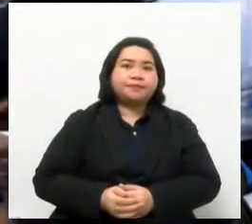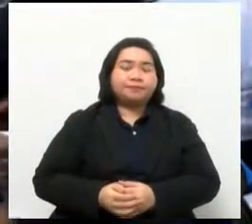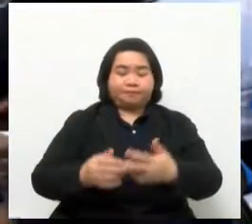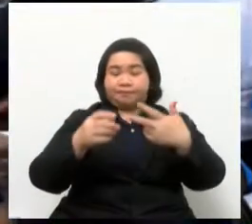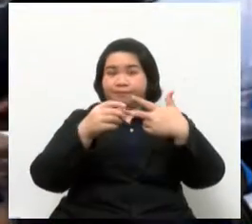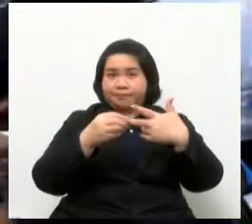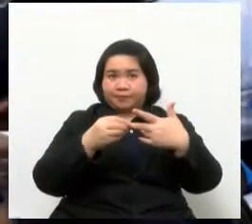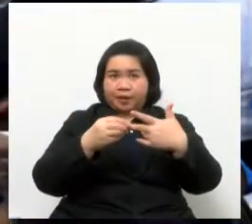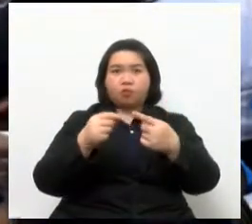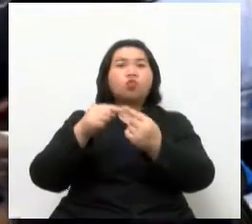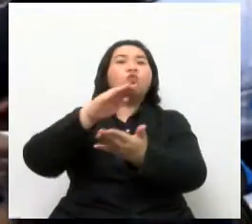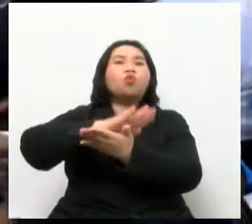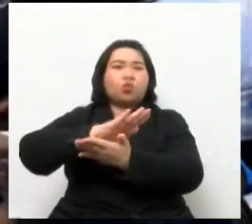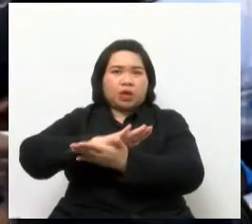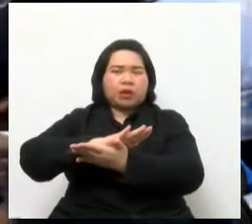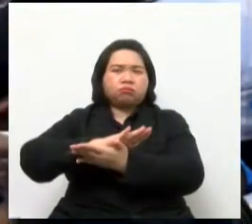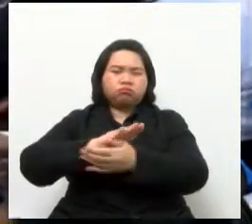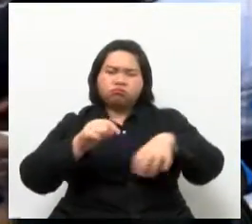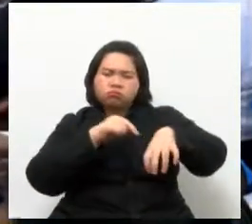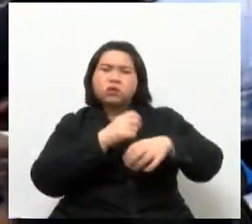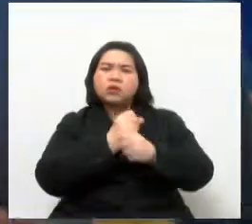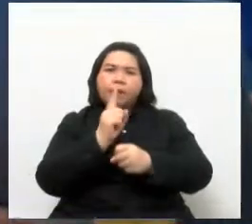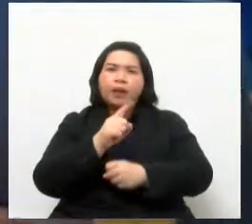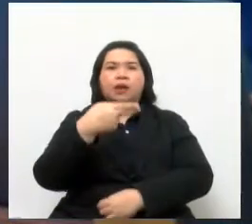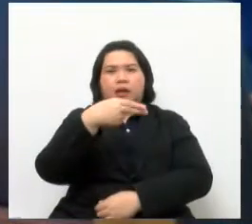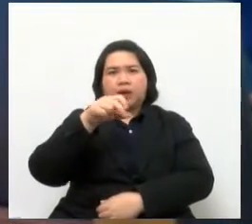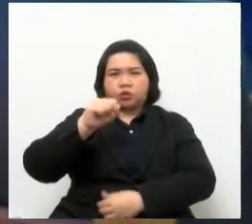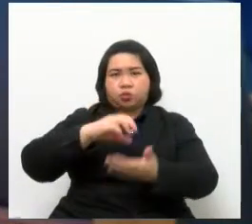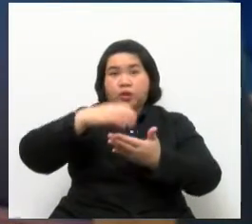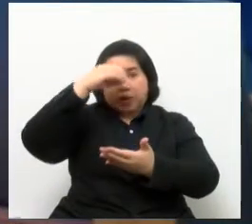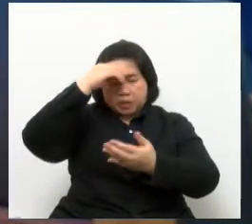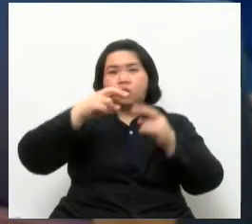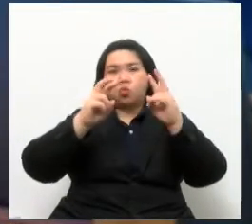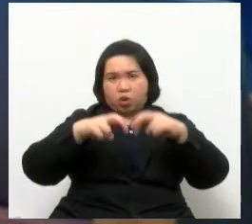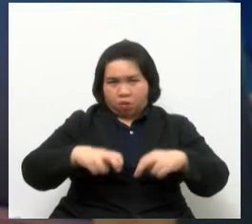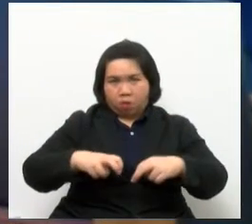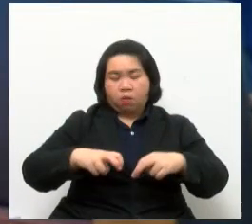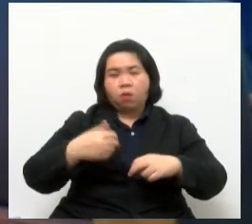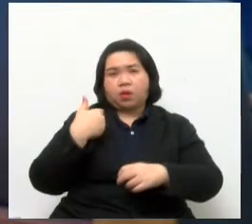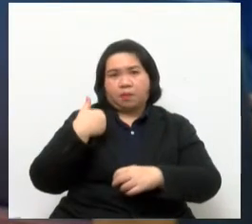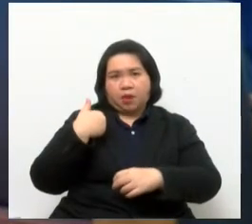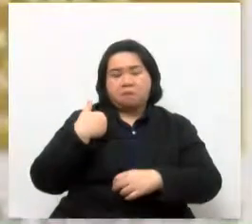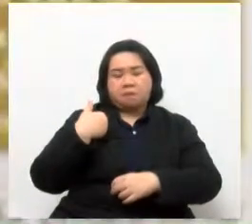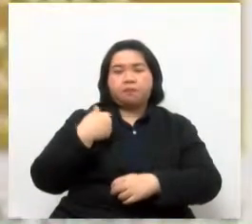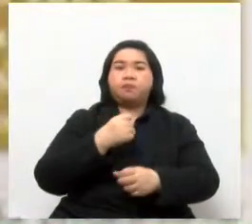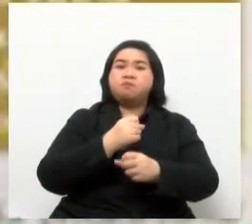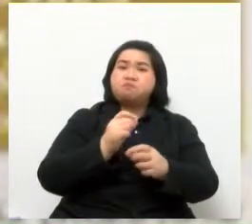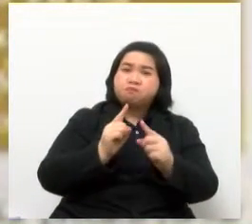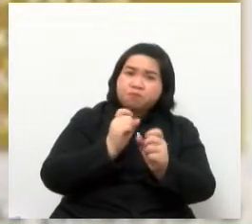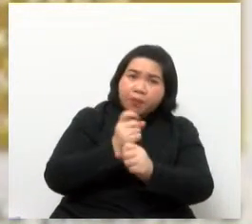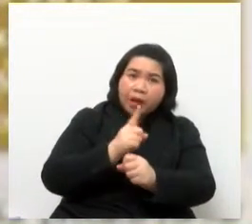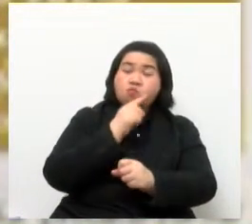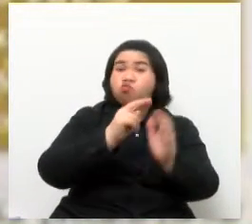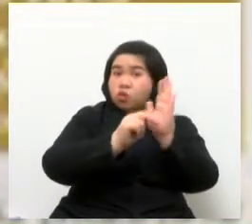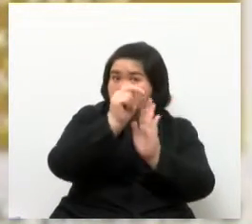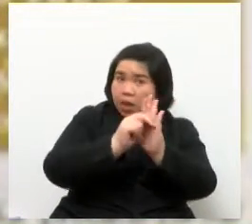3. โรงเรียนมีการวิเคราะห์หลักสูตรบูรณาการกลุ่มสาระการเรียนรู้หลักสูตรรักป่าน่านเพื่อ